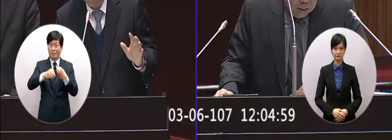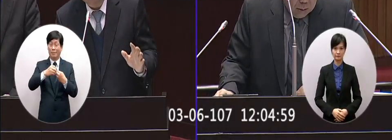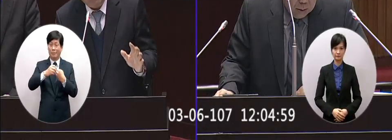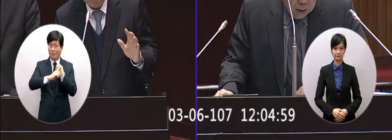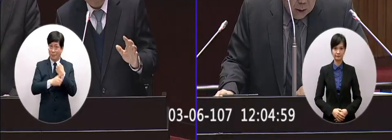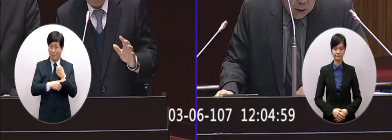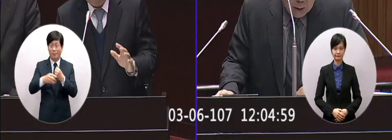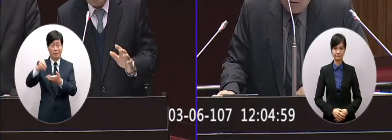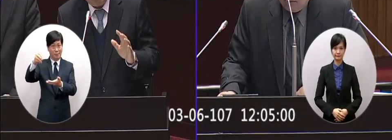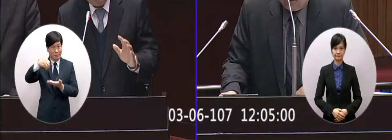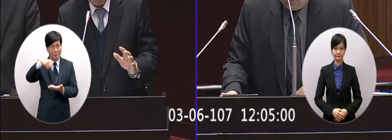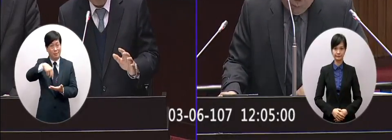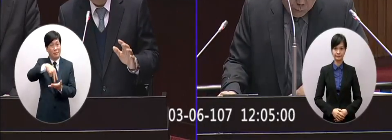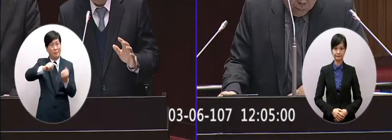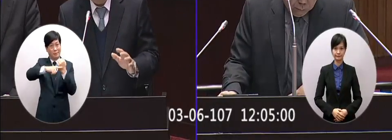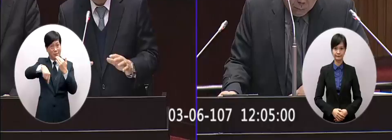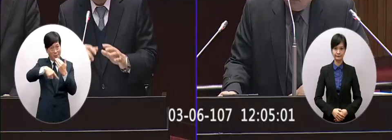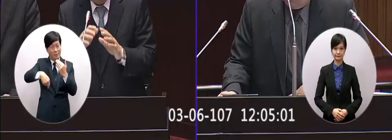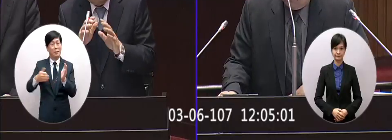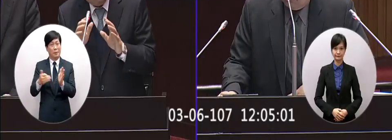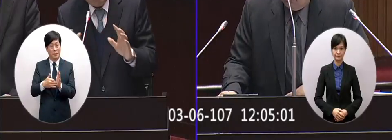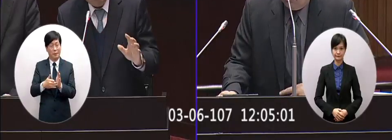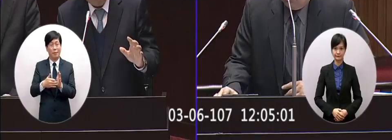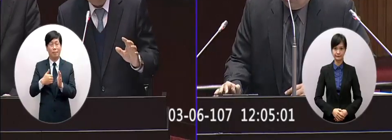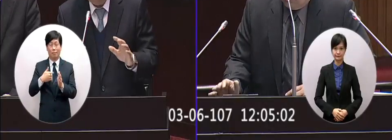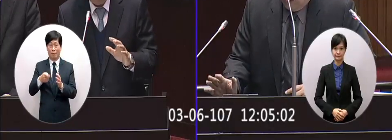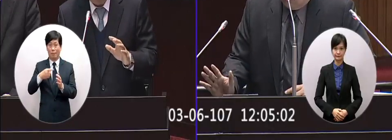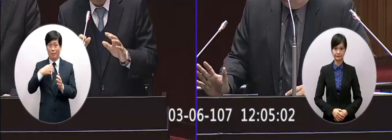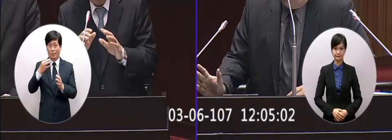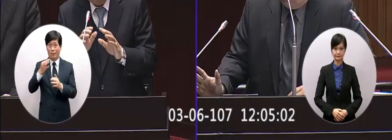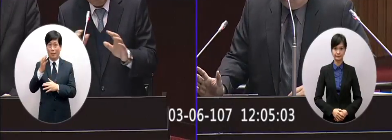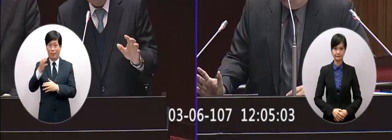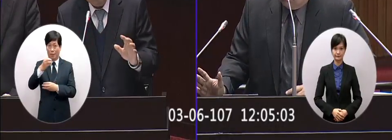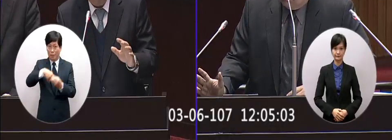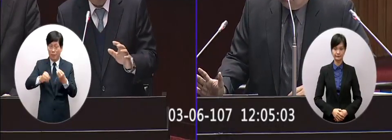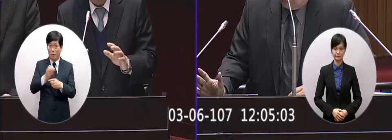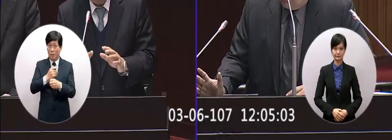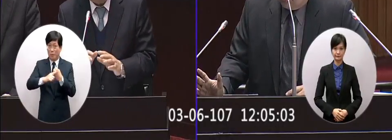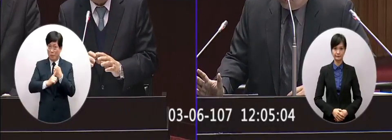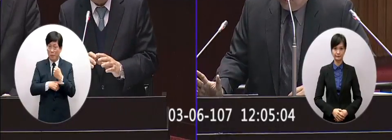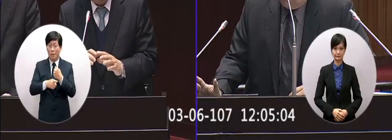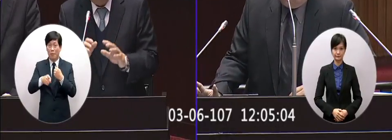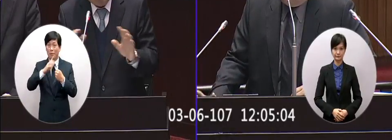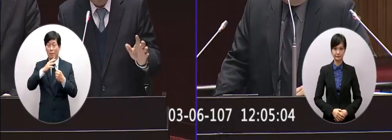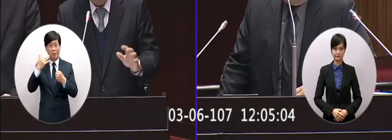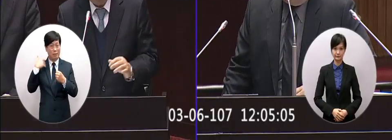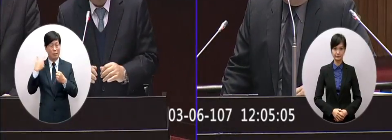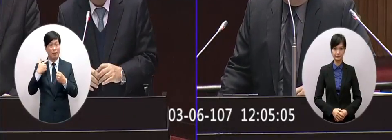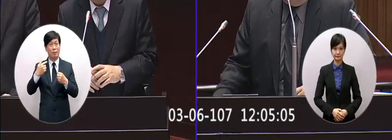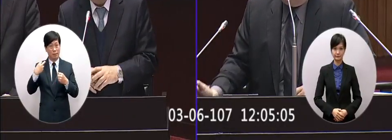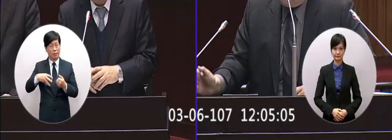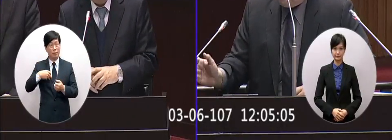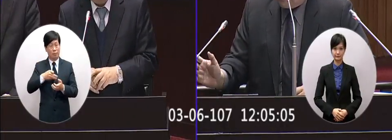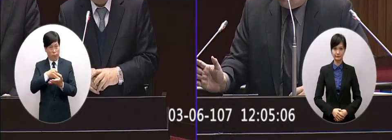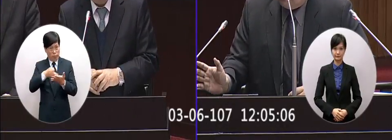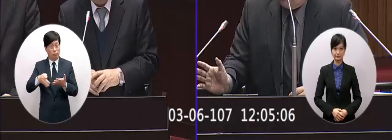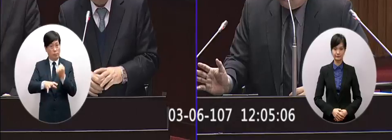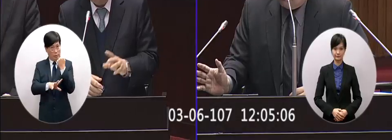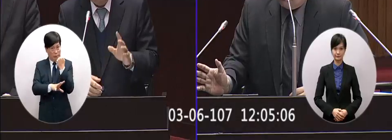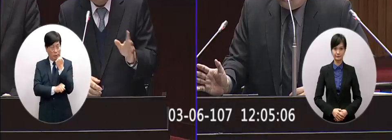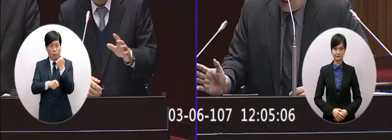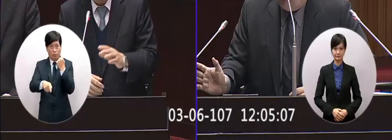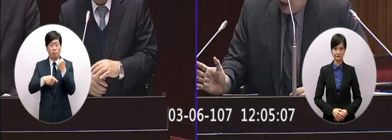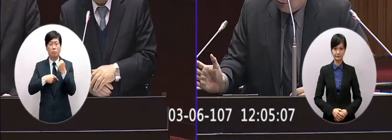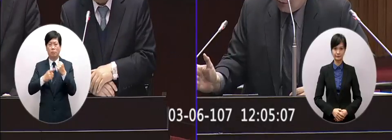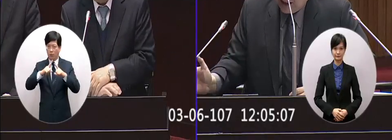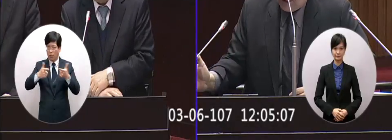送到大院以后，找那个财划法的一个统筹款的增加，我们把它列为基本财政收